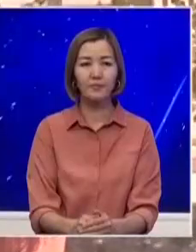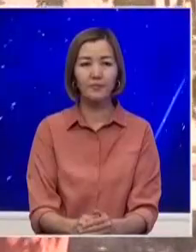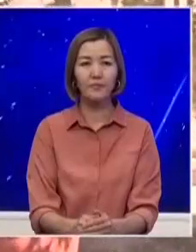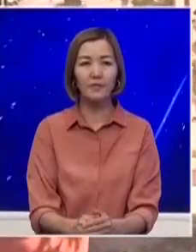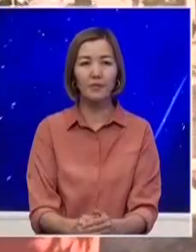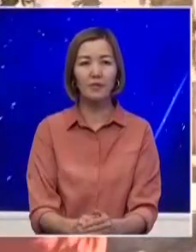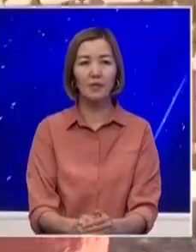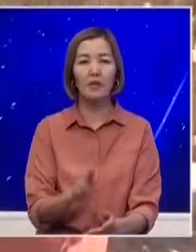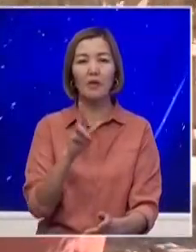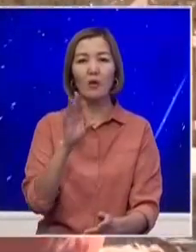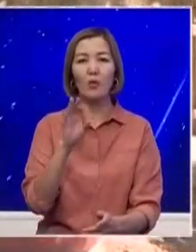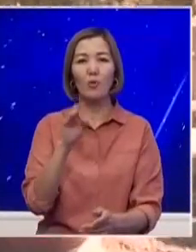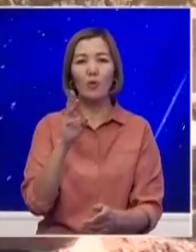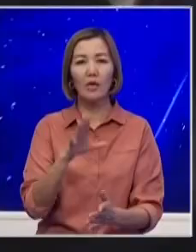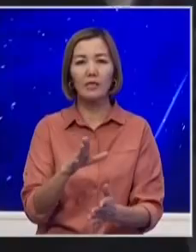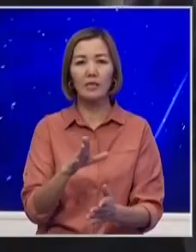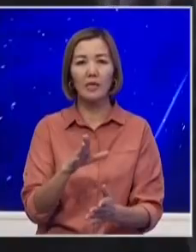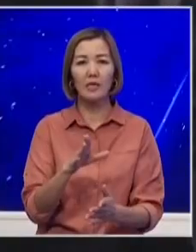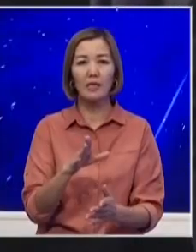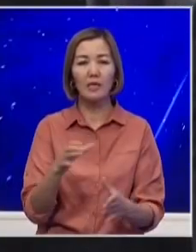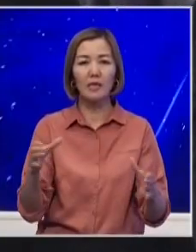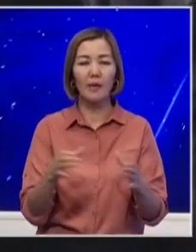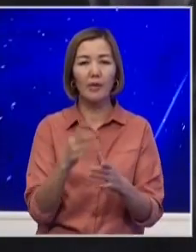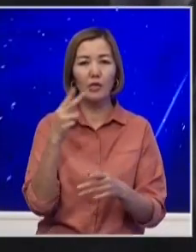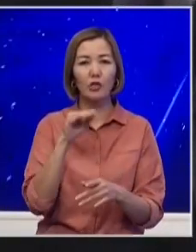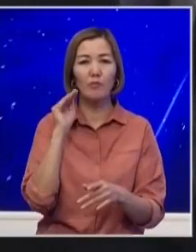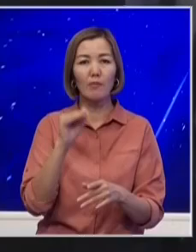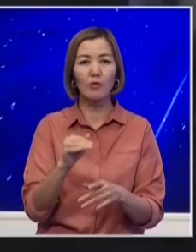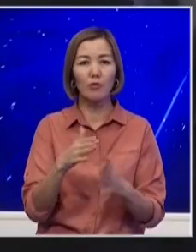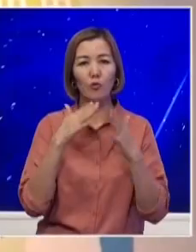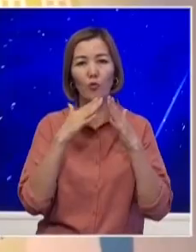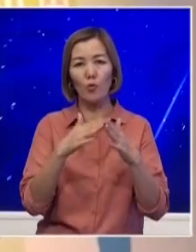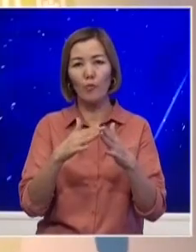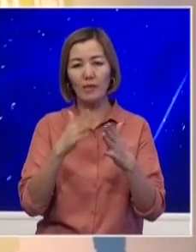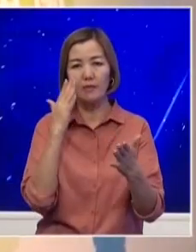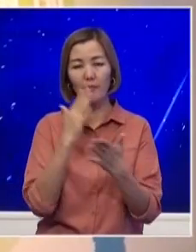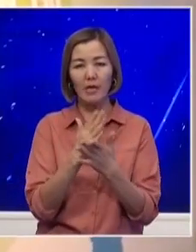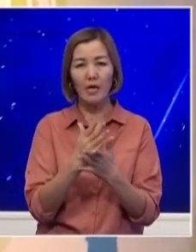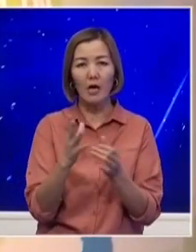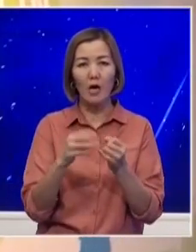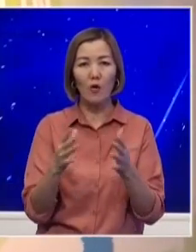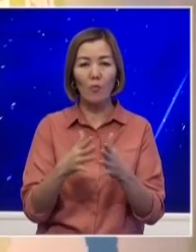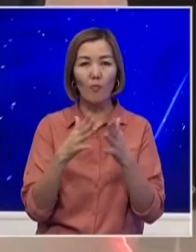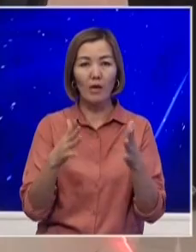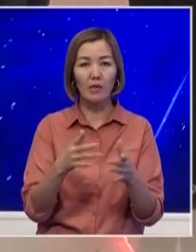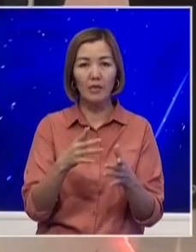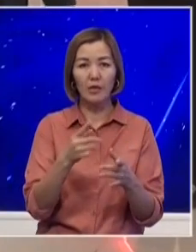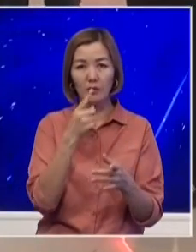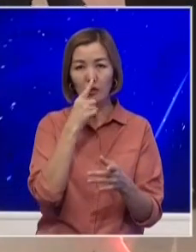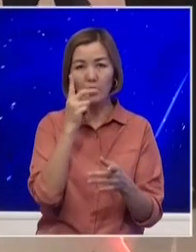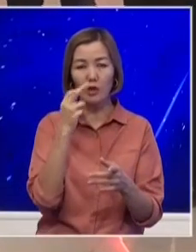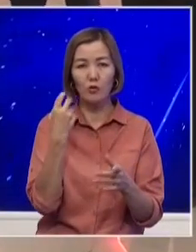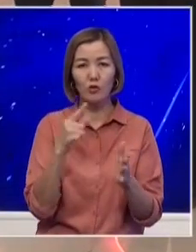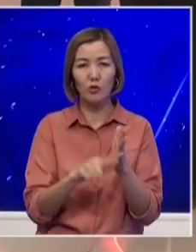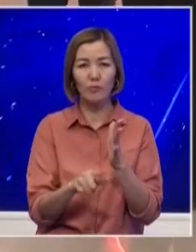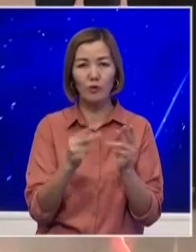Сондай ақ Қорғаста Джин International Trade компаниясының 20 мың тонналық қоймасы орналасқан. Аумағы да ат шаптырым. 270-тей адамды